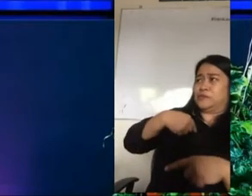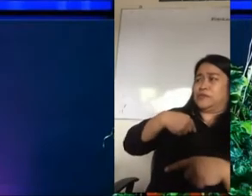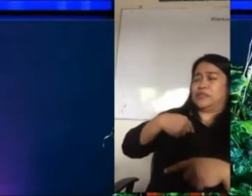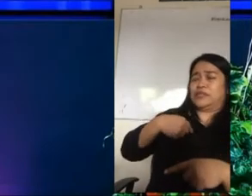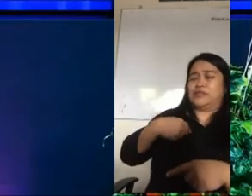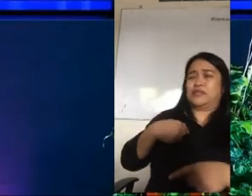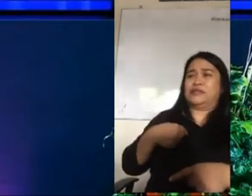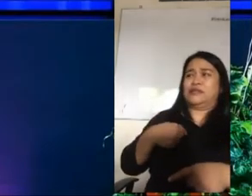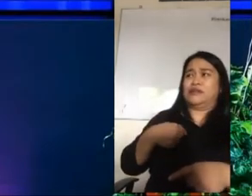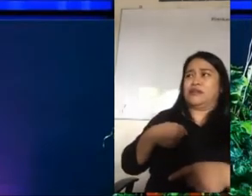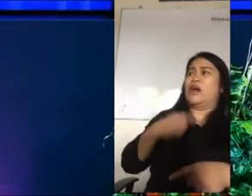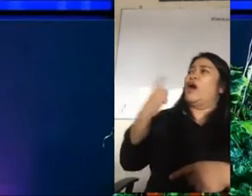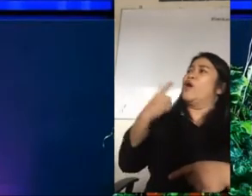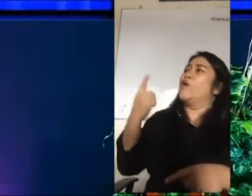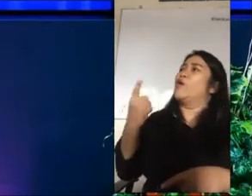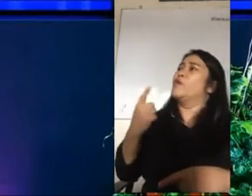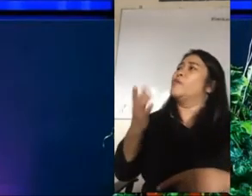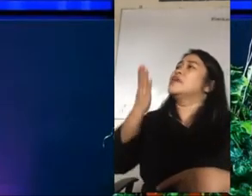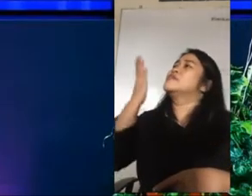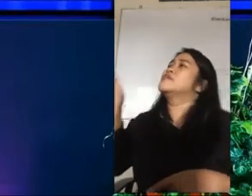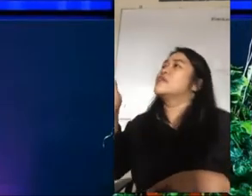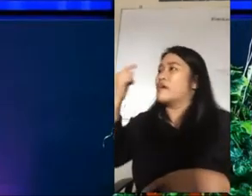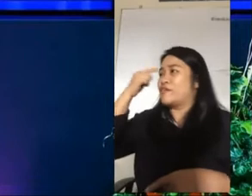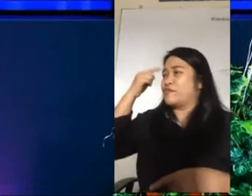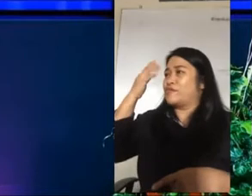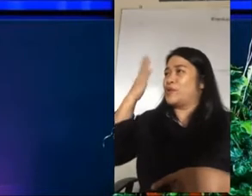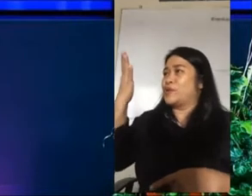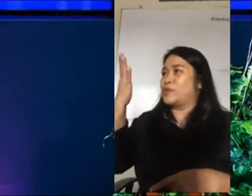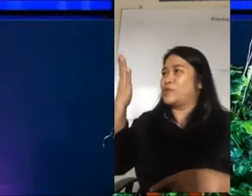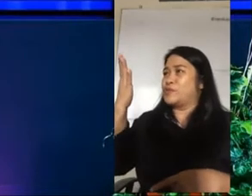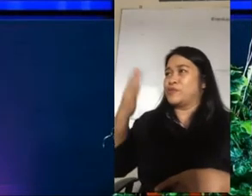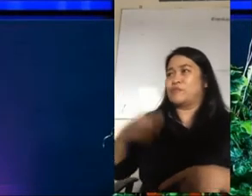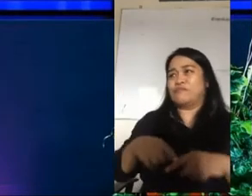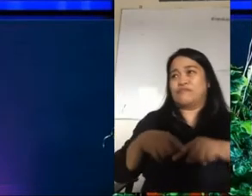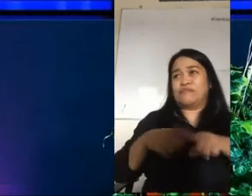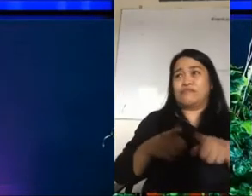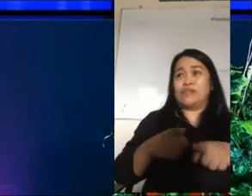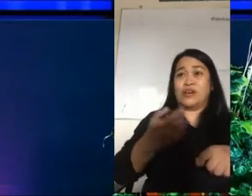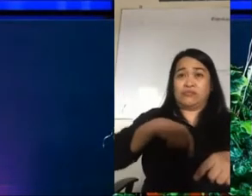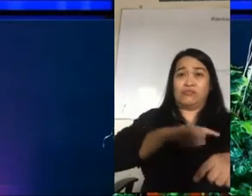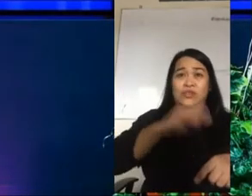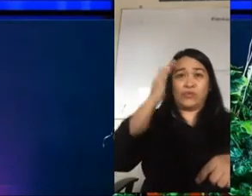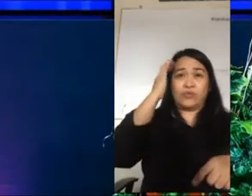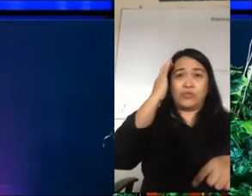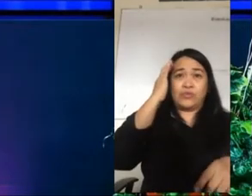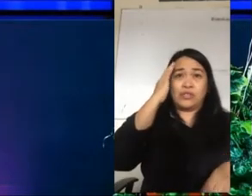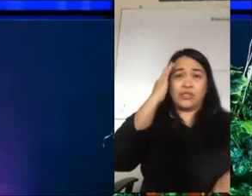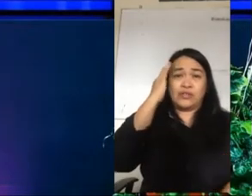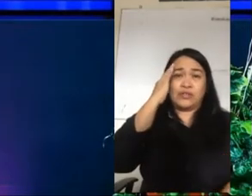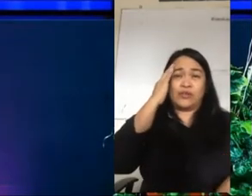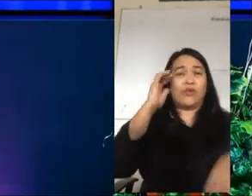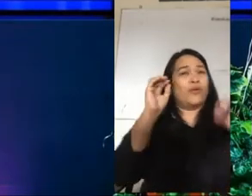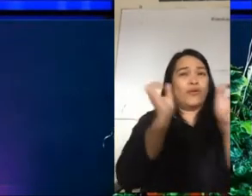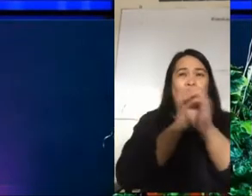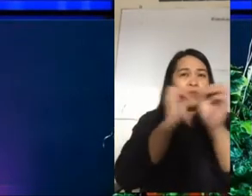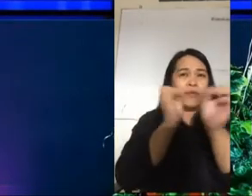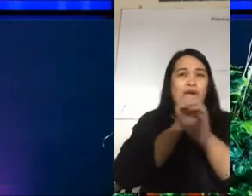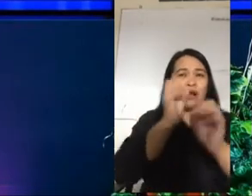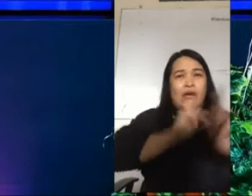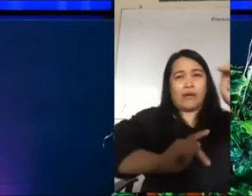na maaasahan mo ako. Okay? Now, alam nating lahat na walang tao